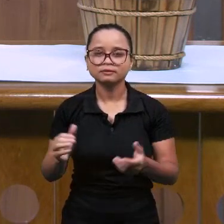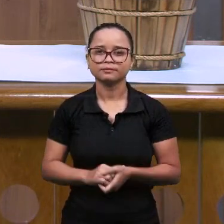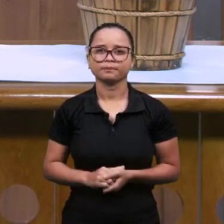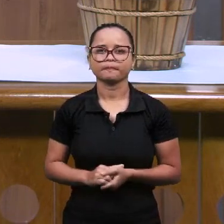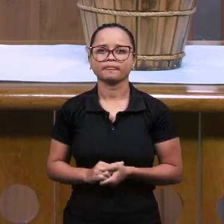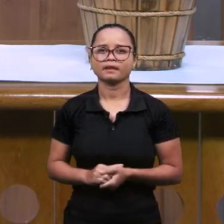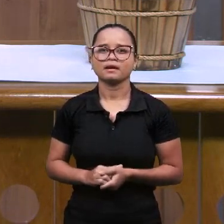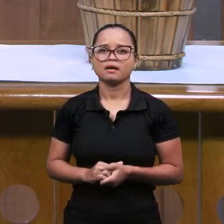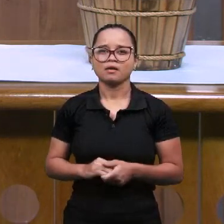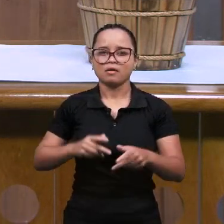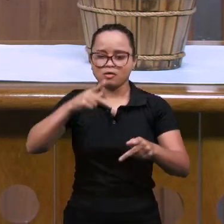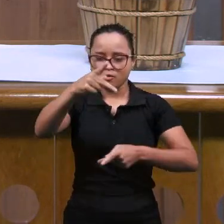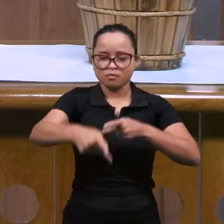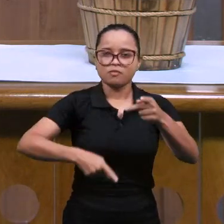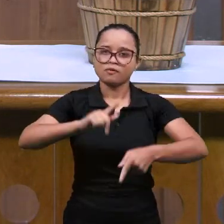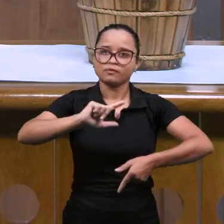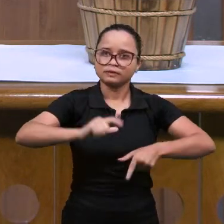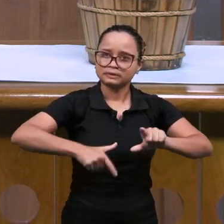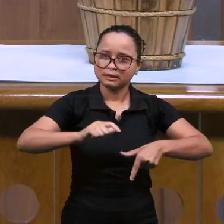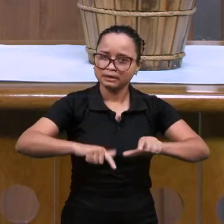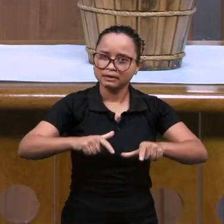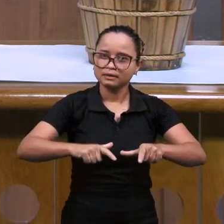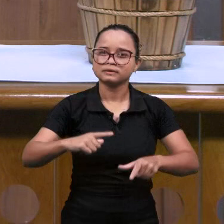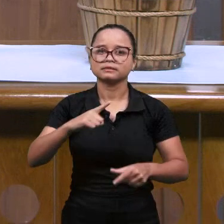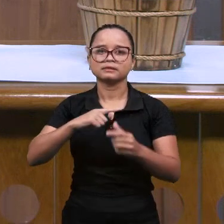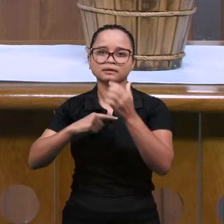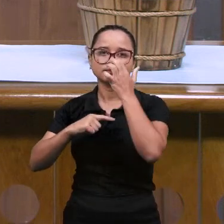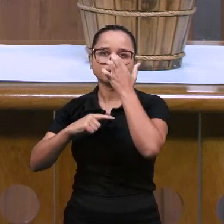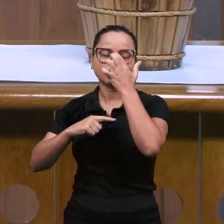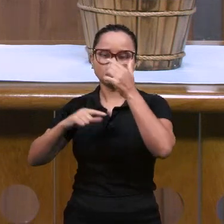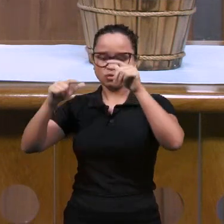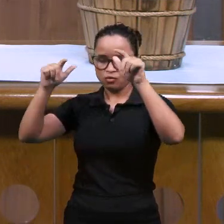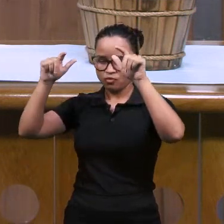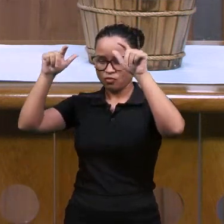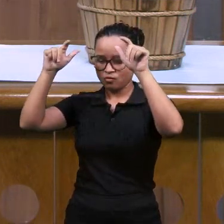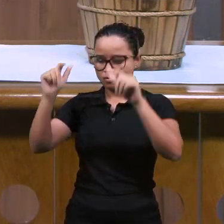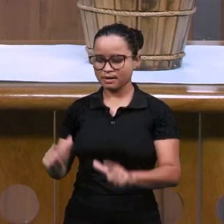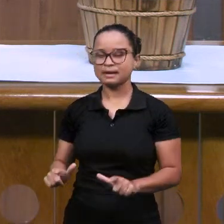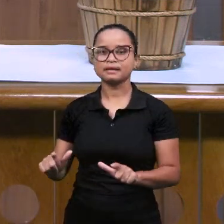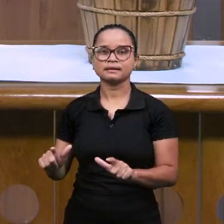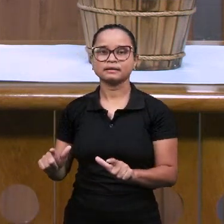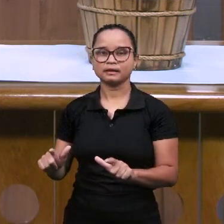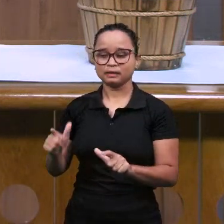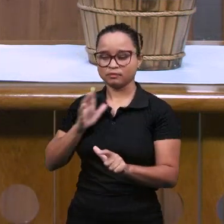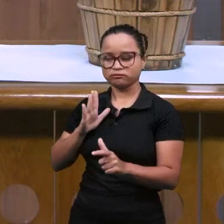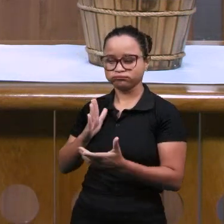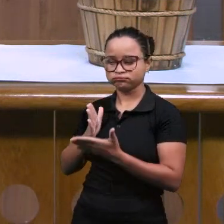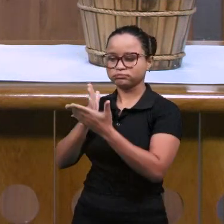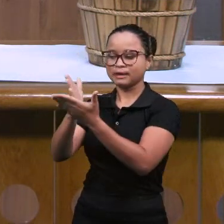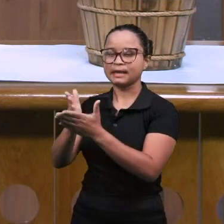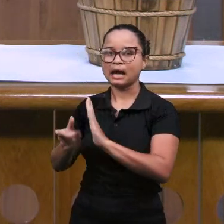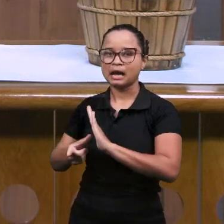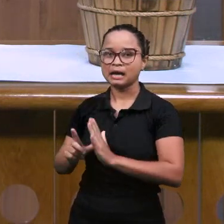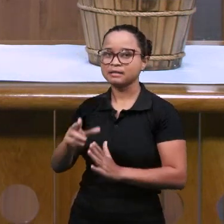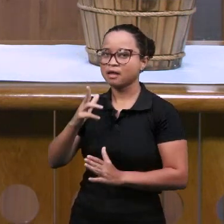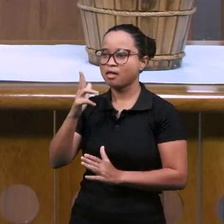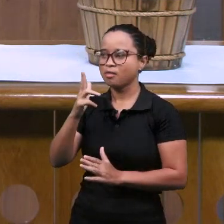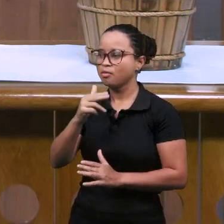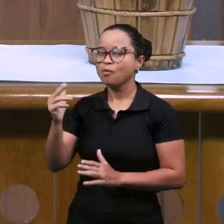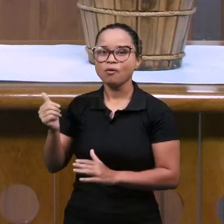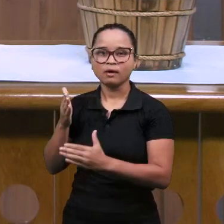en ce moment, devrait passer par un endroit qui n'avait pas passé avant. Donc il est nécessaire la direction du